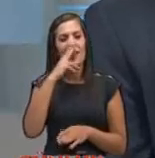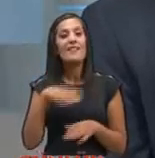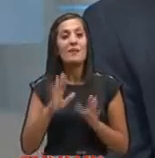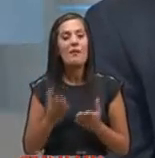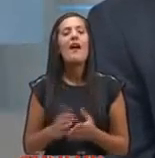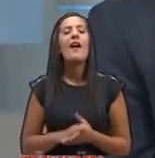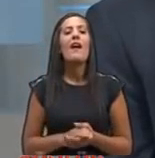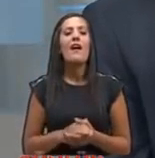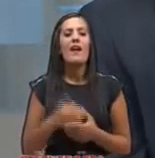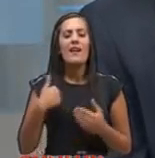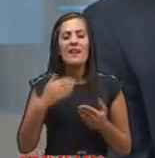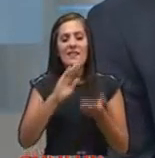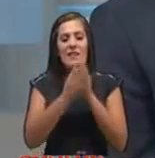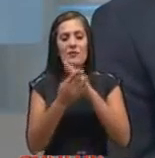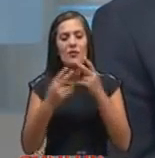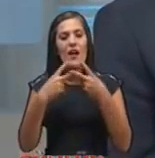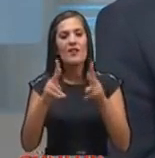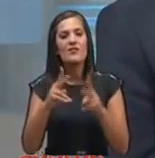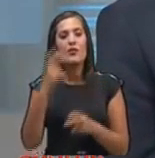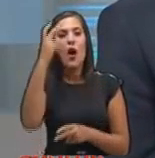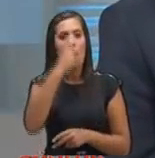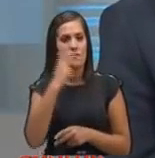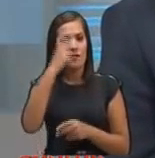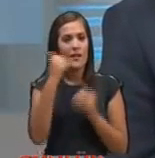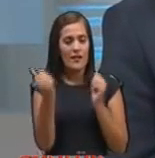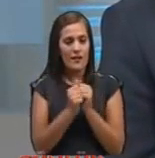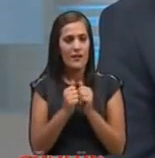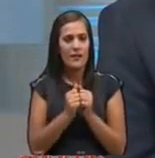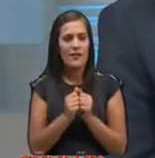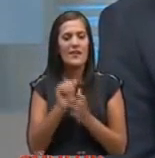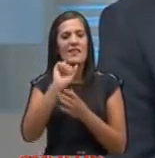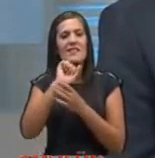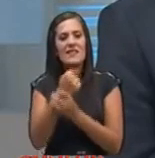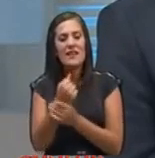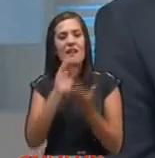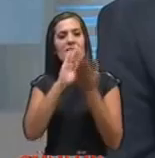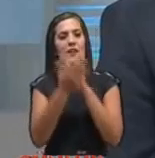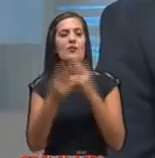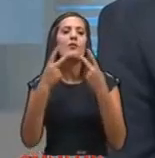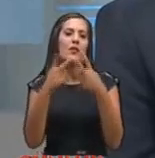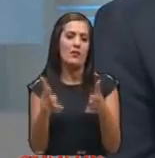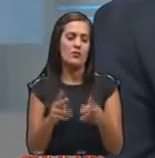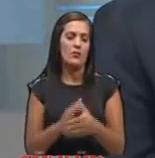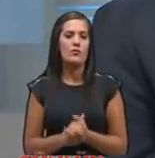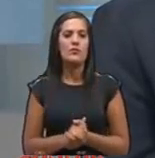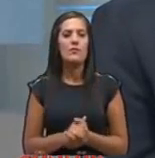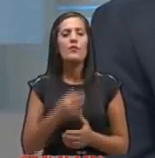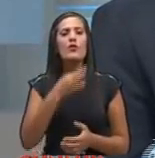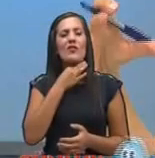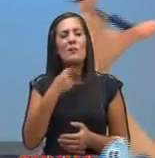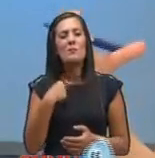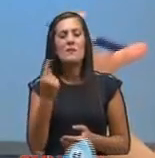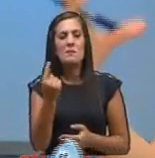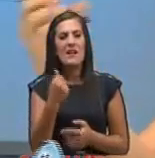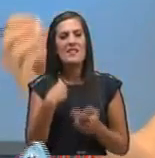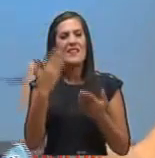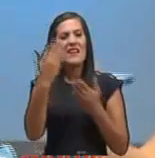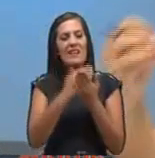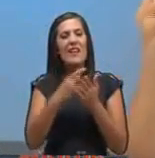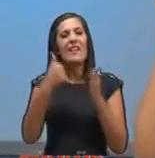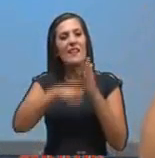Evet. Sezon açılış konseriyle sanat sezonunu açıyoruz. Lütfen bize biraz böyle